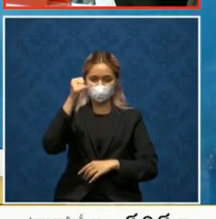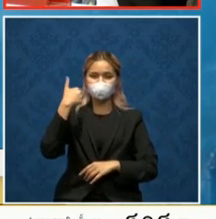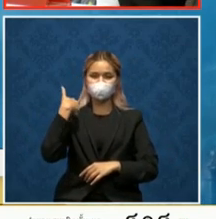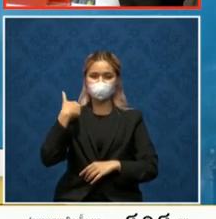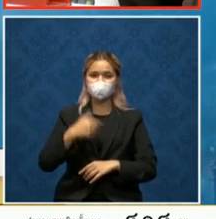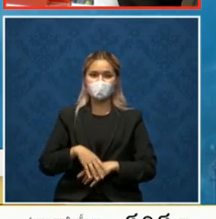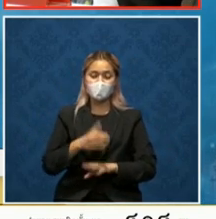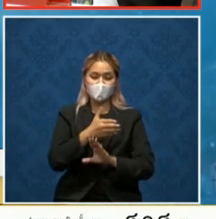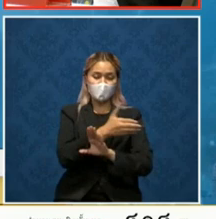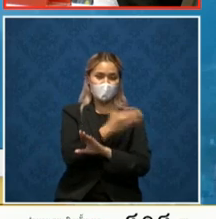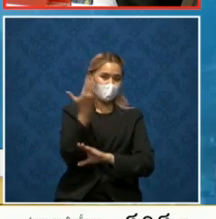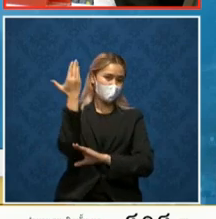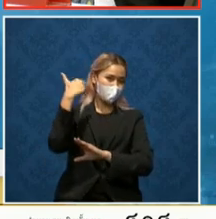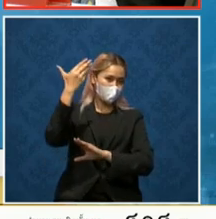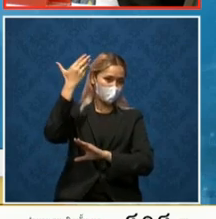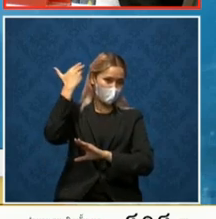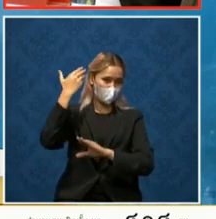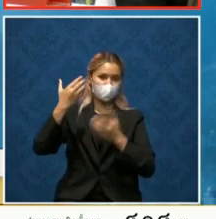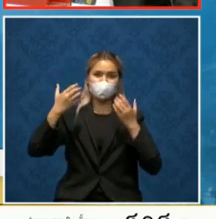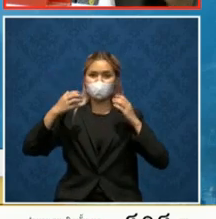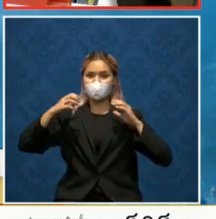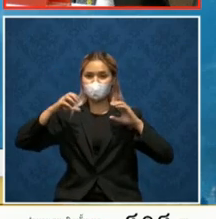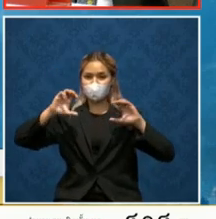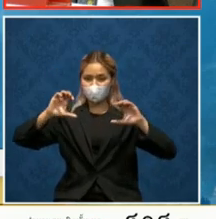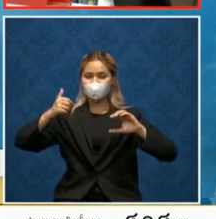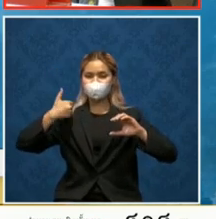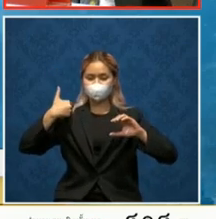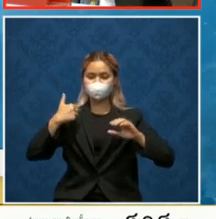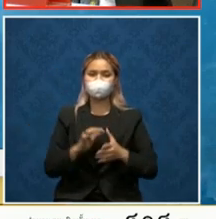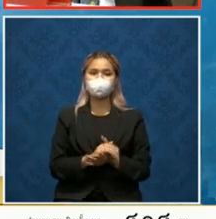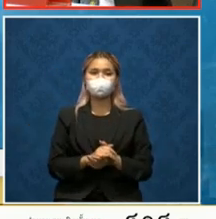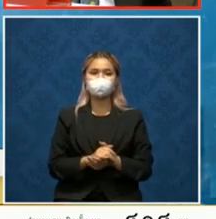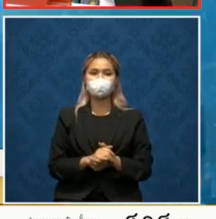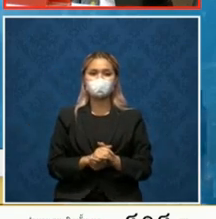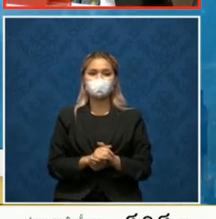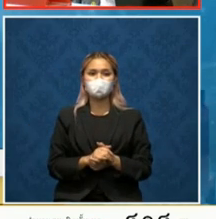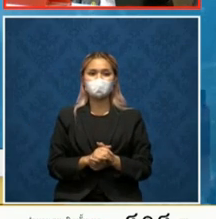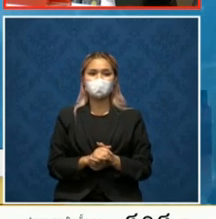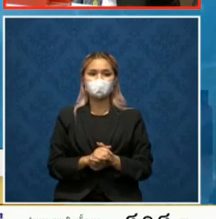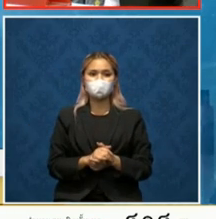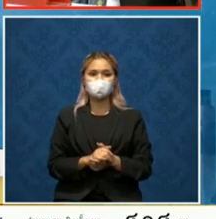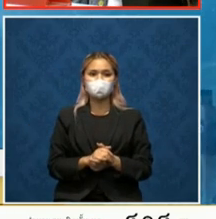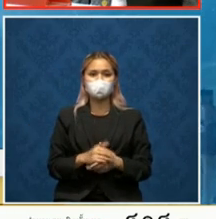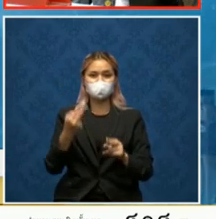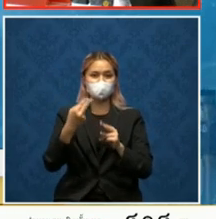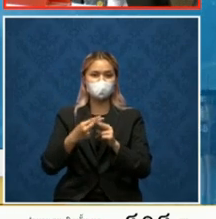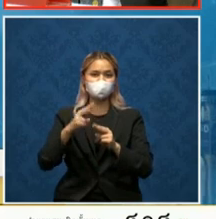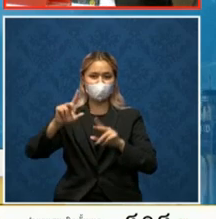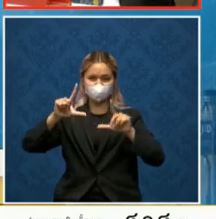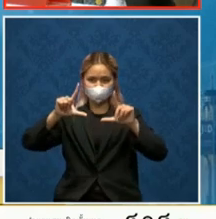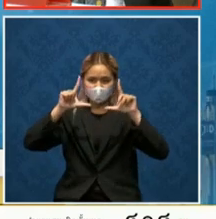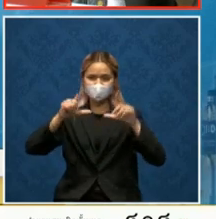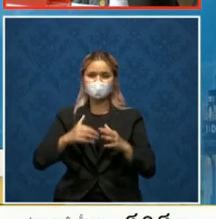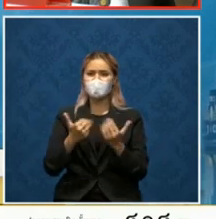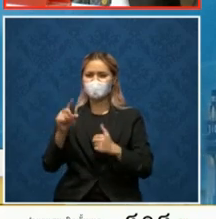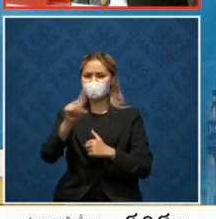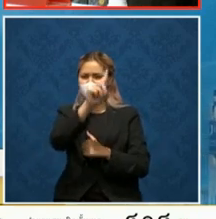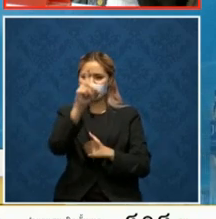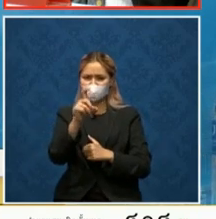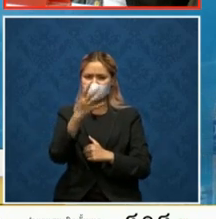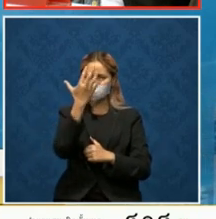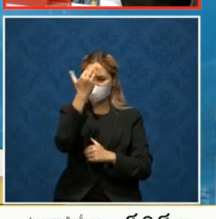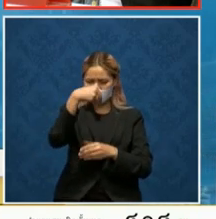รัฐบาลในทำเนียบรัฐบาลและไม่มีใครวันนี้ก็สงสัยว่าทำไมอยู่ยง